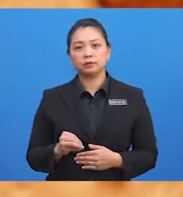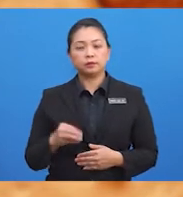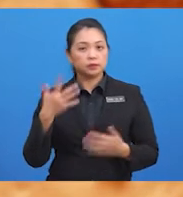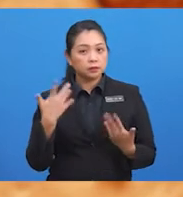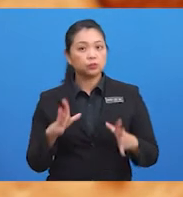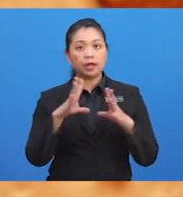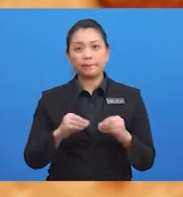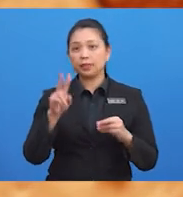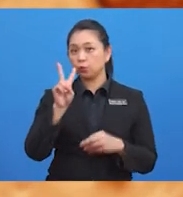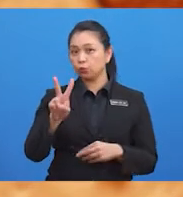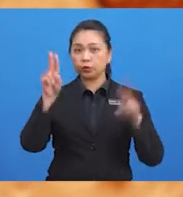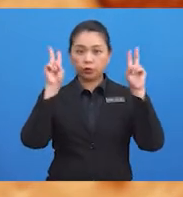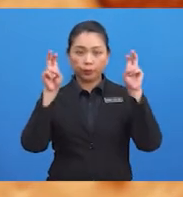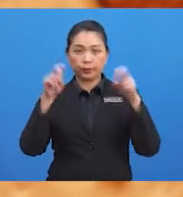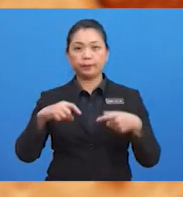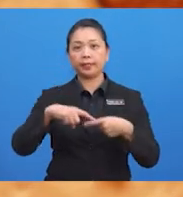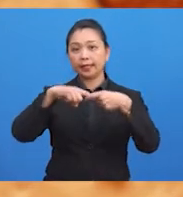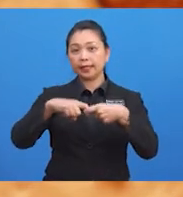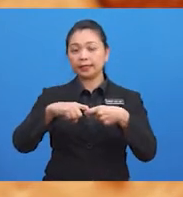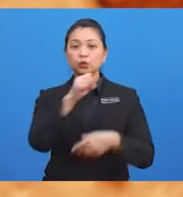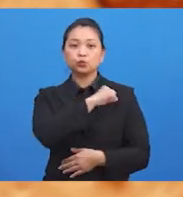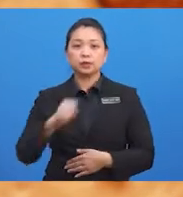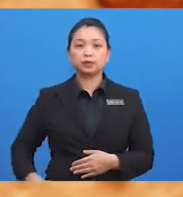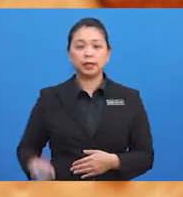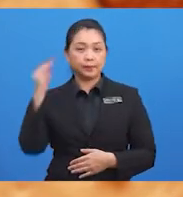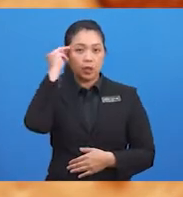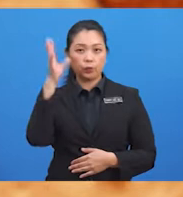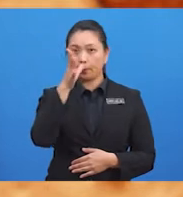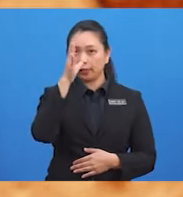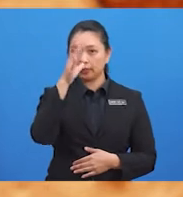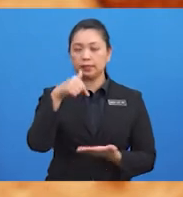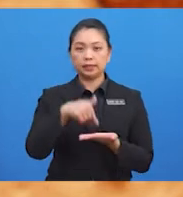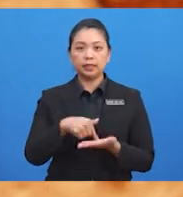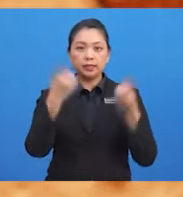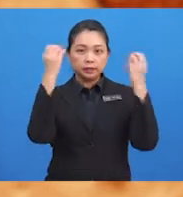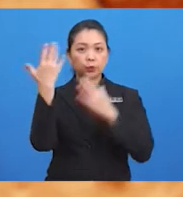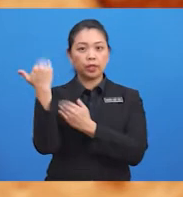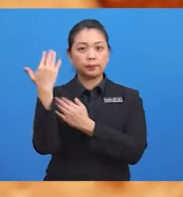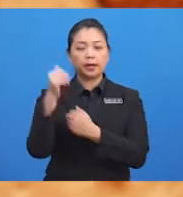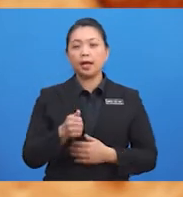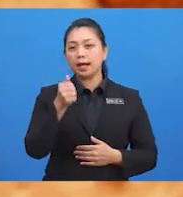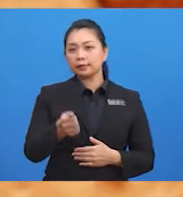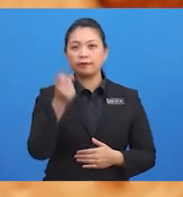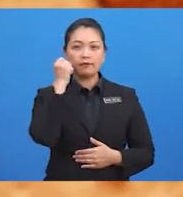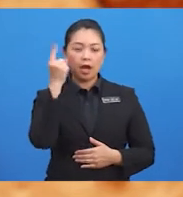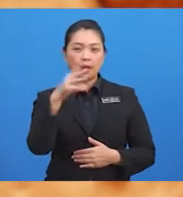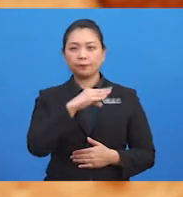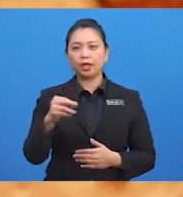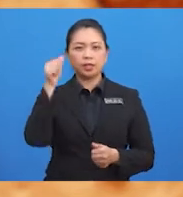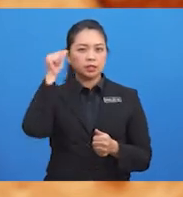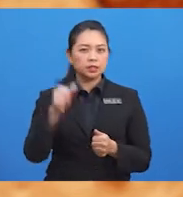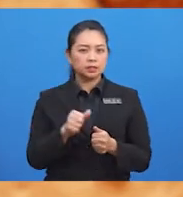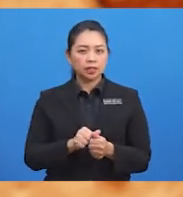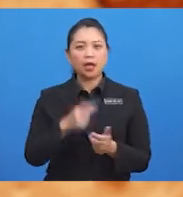kita untuk dua subsonic berkaitan Kesultanan Melayu Melaka ke ini sebuah harap anda faham